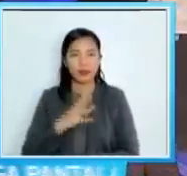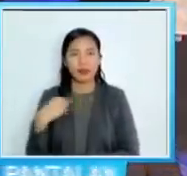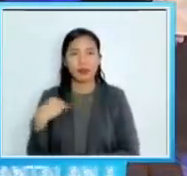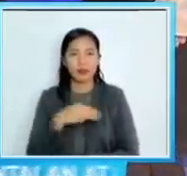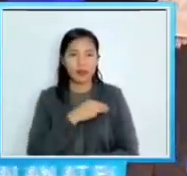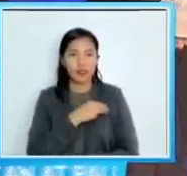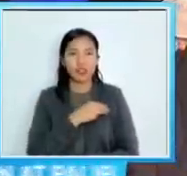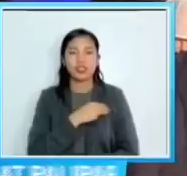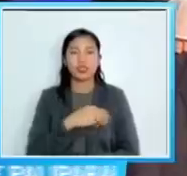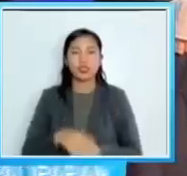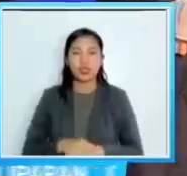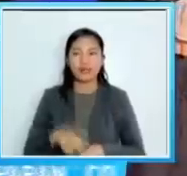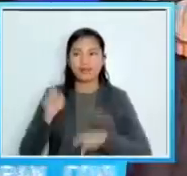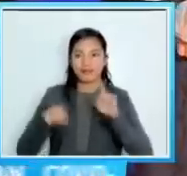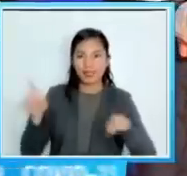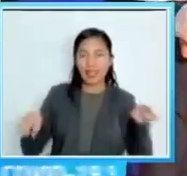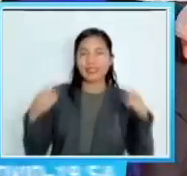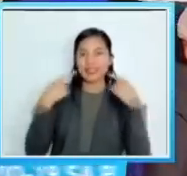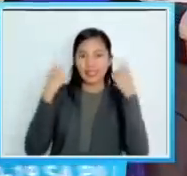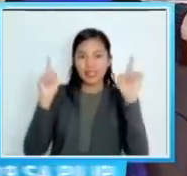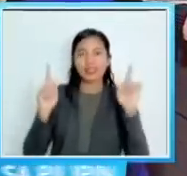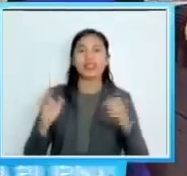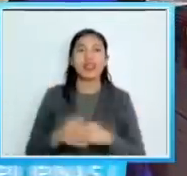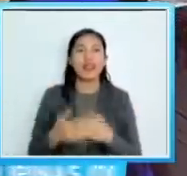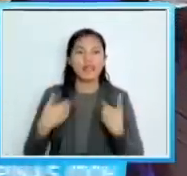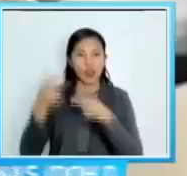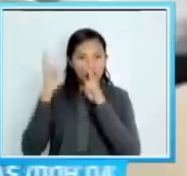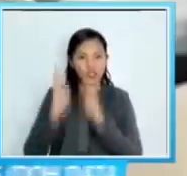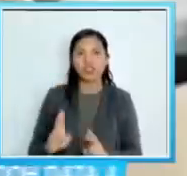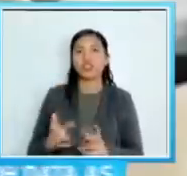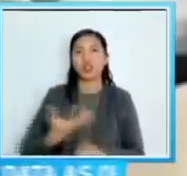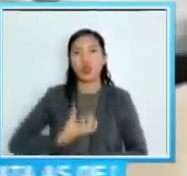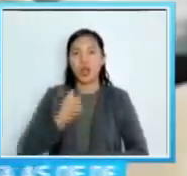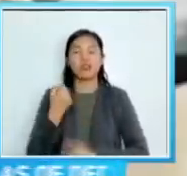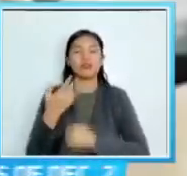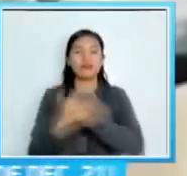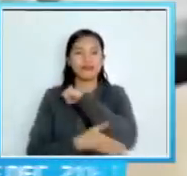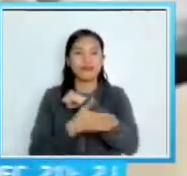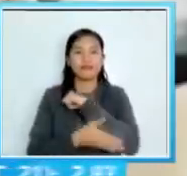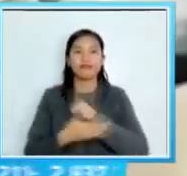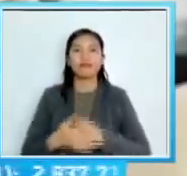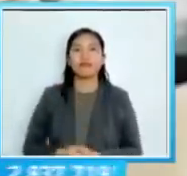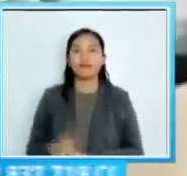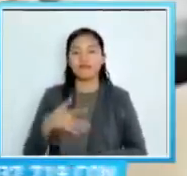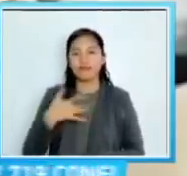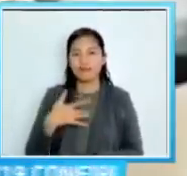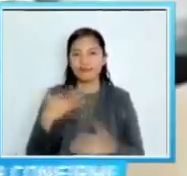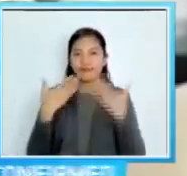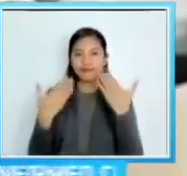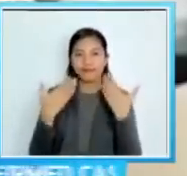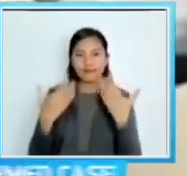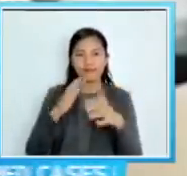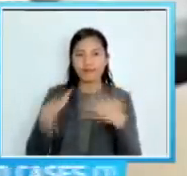ibang achievements at tinitingala rin sa kani-kanilang bansa. Sobrang grateful ko na makasama yung mga ibang kasama kong judges